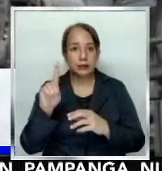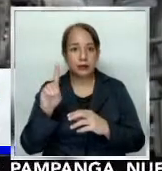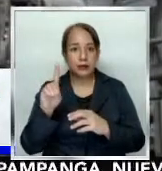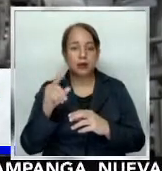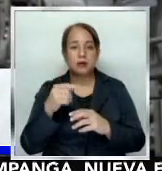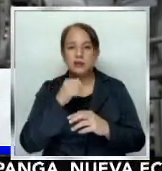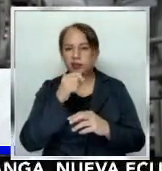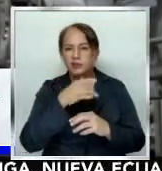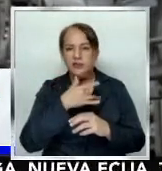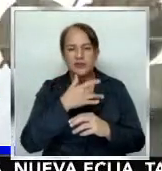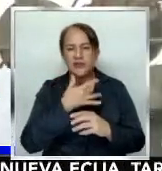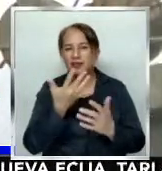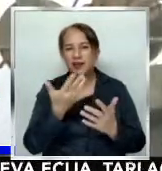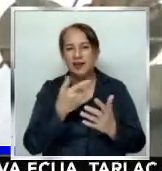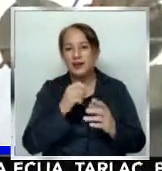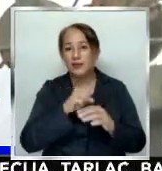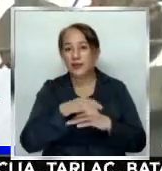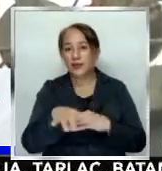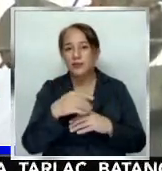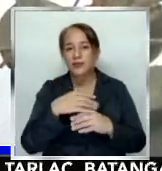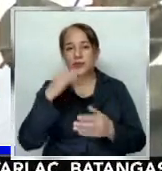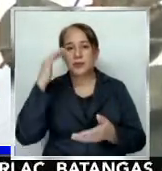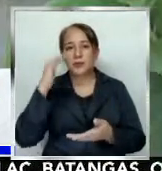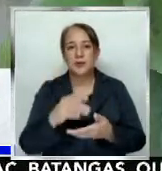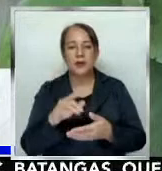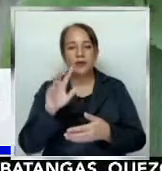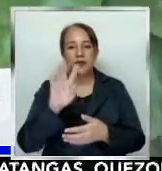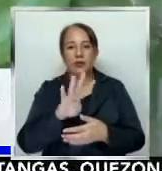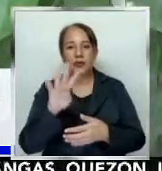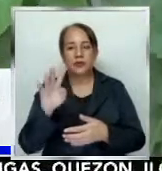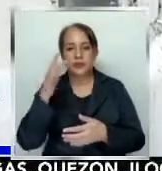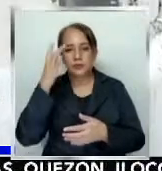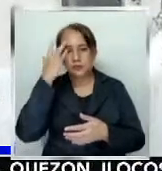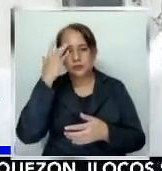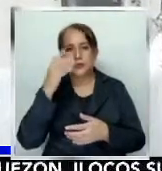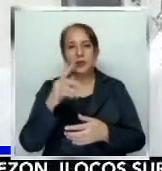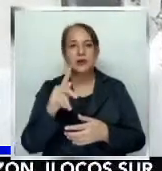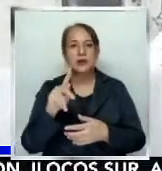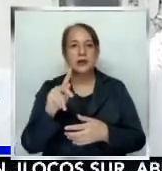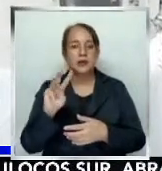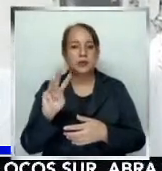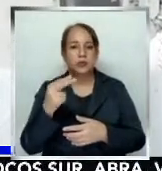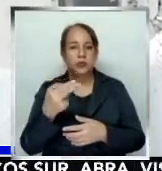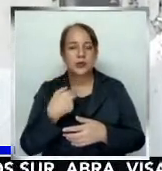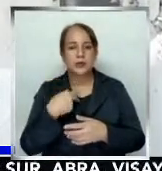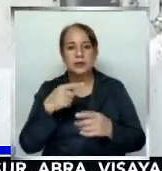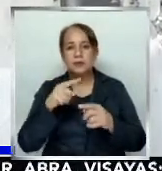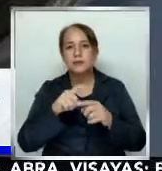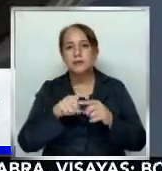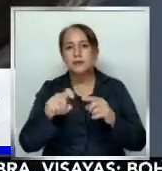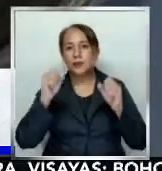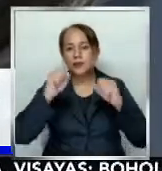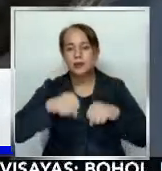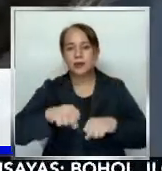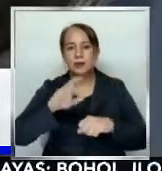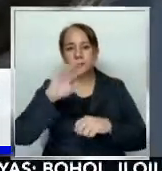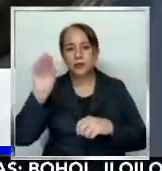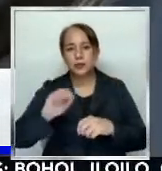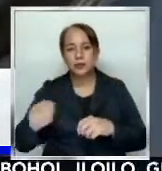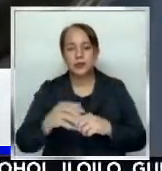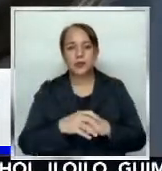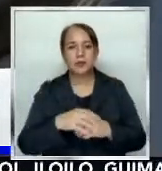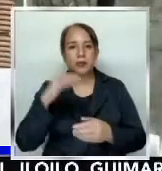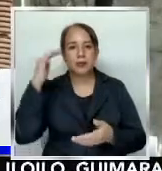nito dahil nabawasan naman ng 44 centavos per kilowatt hour ang power supply agreement rate. Nabawasan din ng